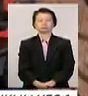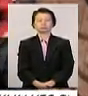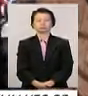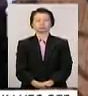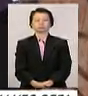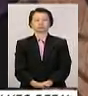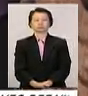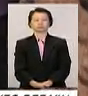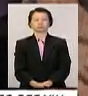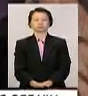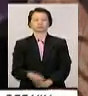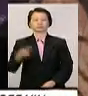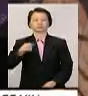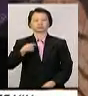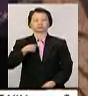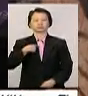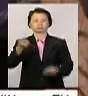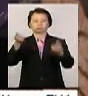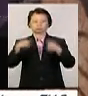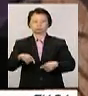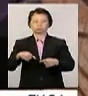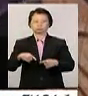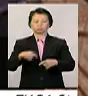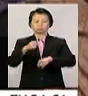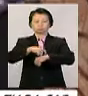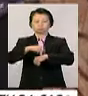Cuba buat main sini. Saya main pukul